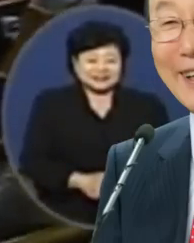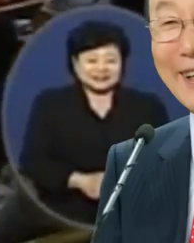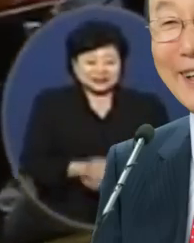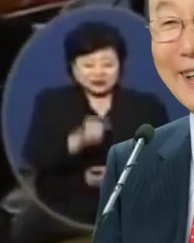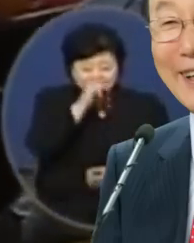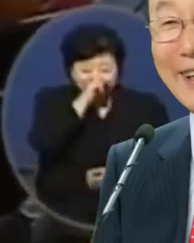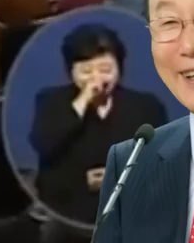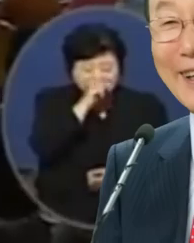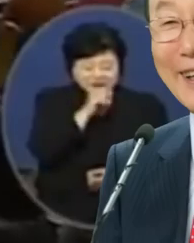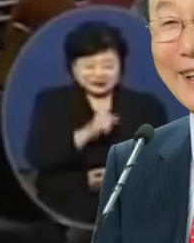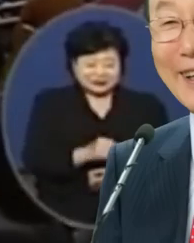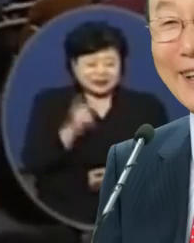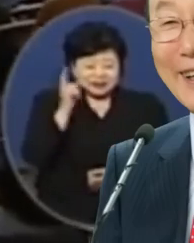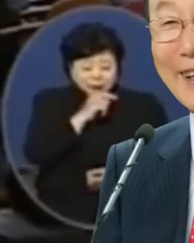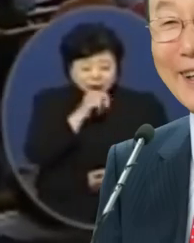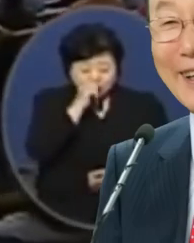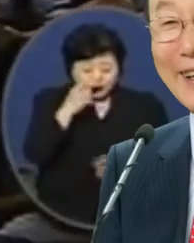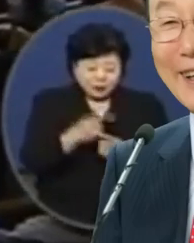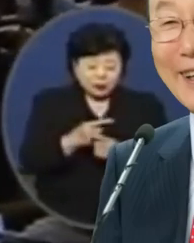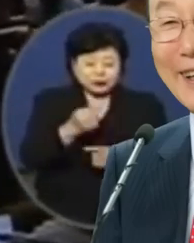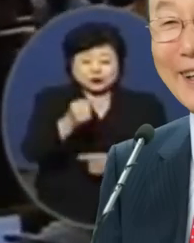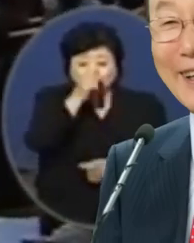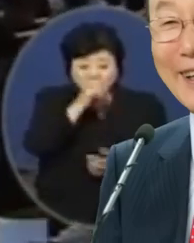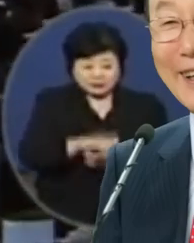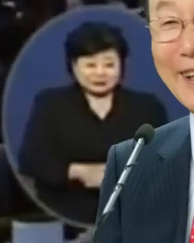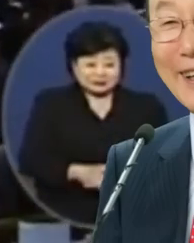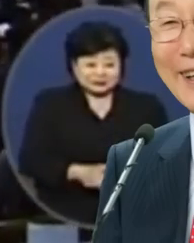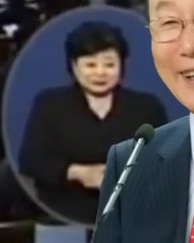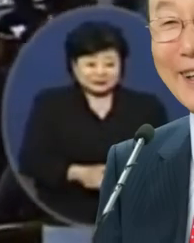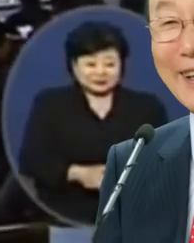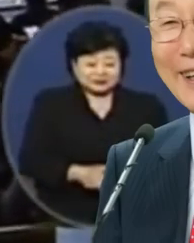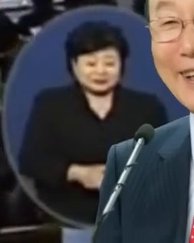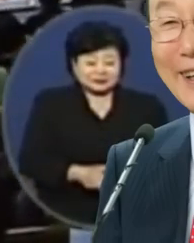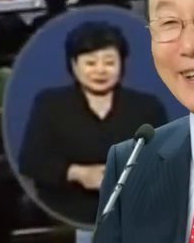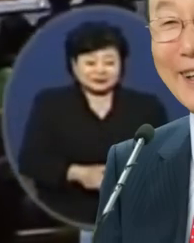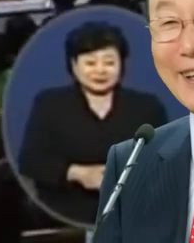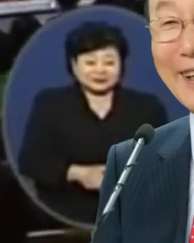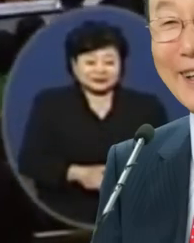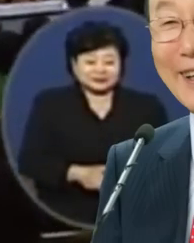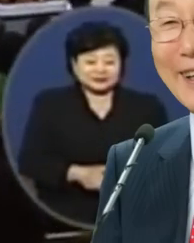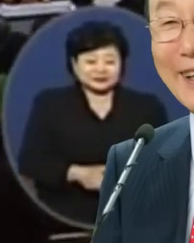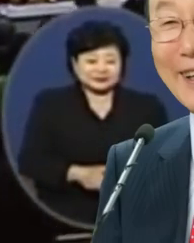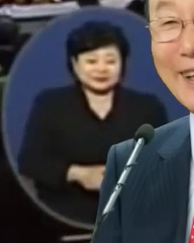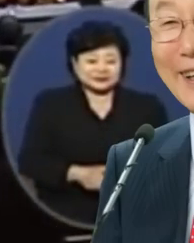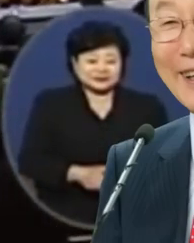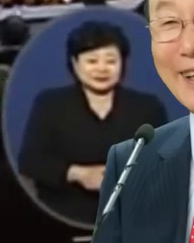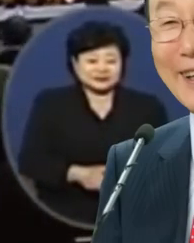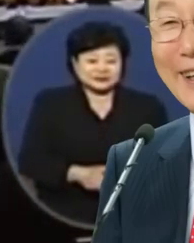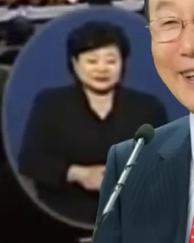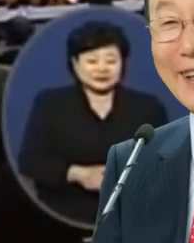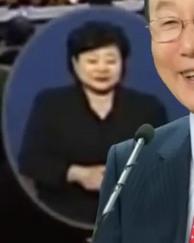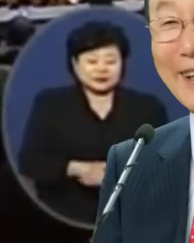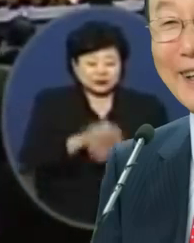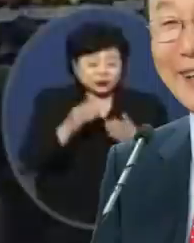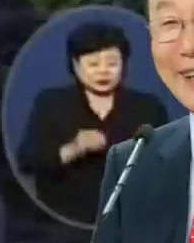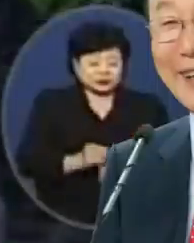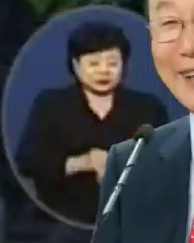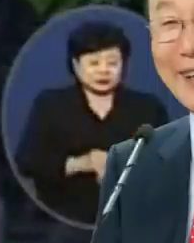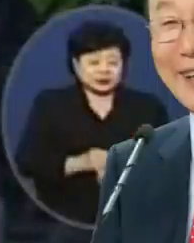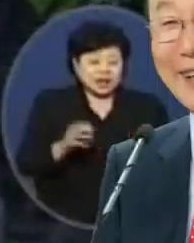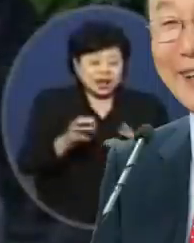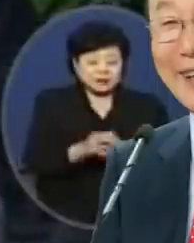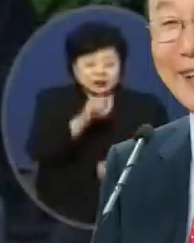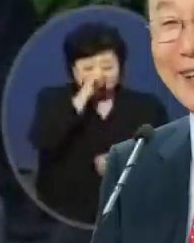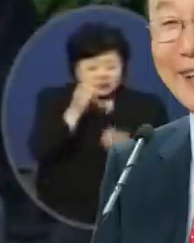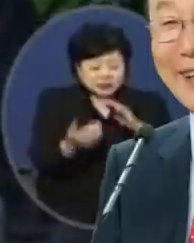좋은 것은 좋아서 좋고 나쁜 것은 나빠서 좋고 좋게 만들어줄 것이면 좋고 모든 것이 합동하여 선을